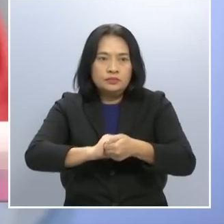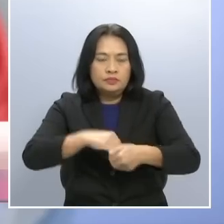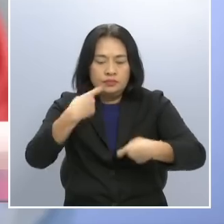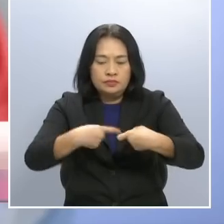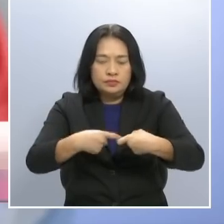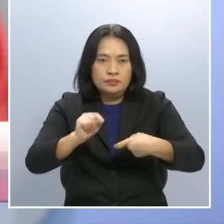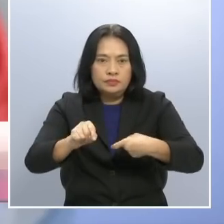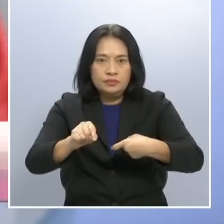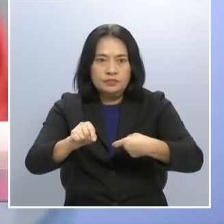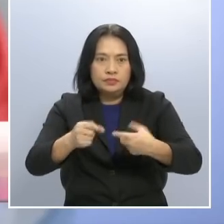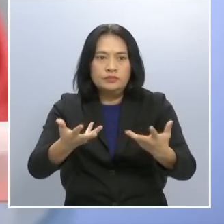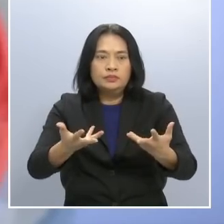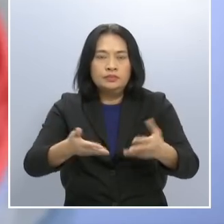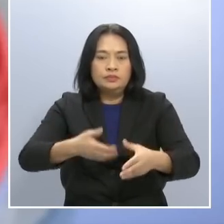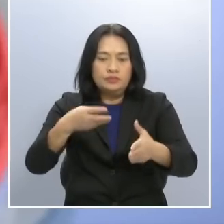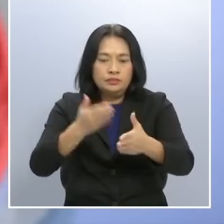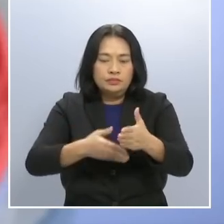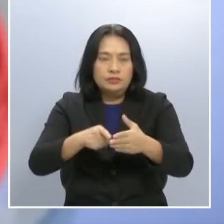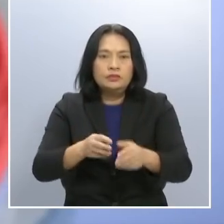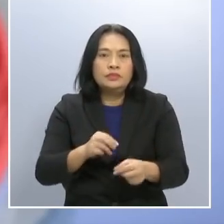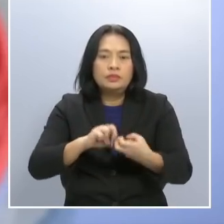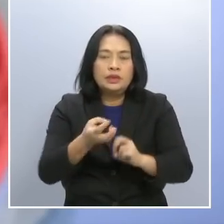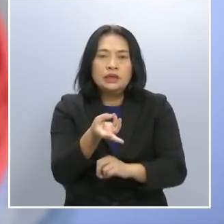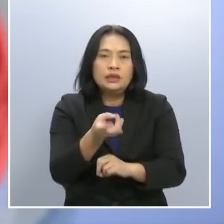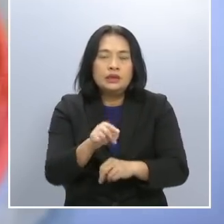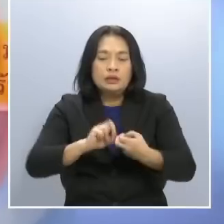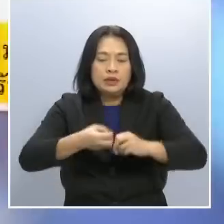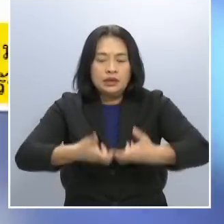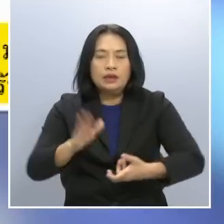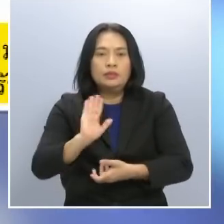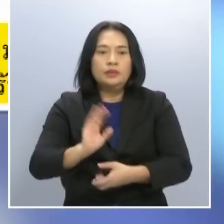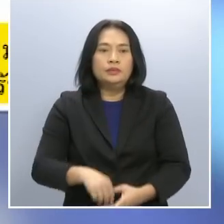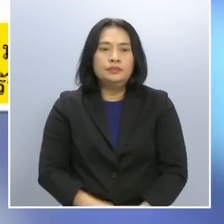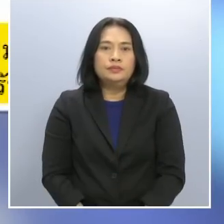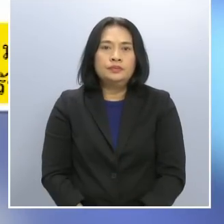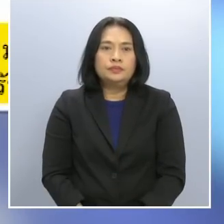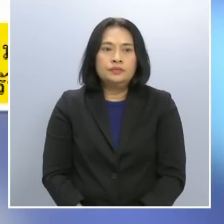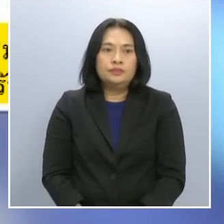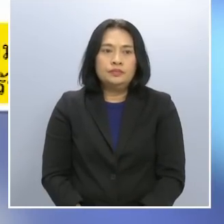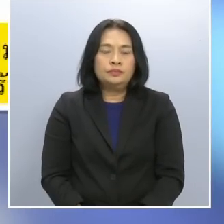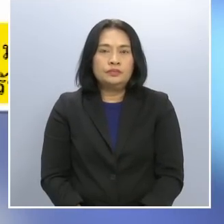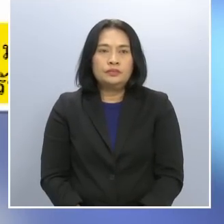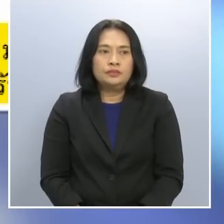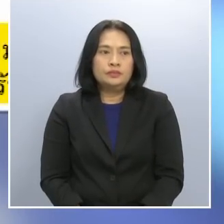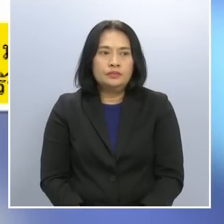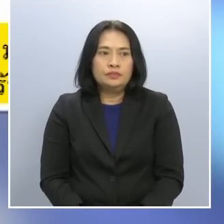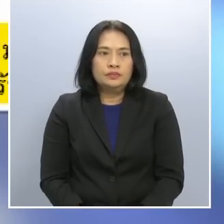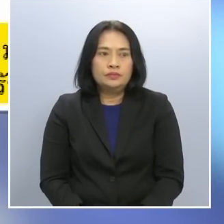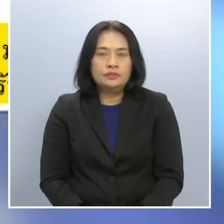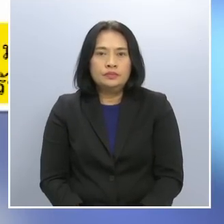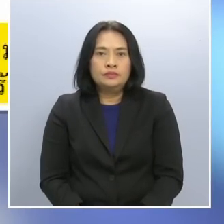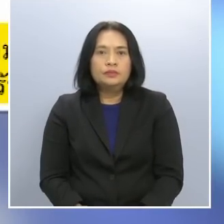ราบรื่นเรื่องเล็กอย่าทำให้เป็นเรื่องใหญ่นะครับ ครับคุณผู้ชมครับคือเรื่องนี้ทางฝั่งของคุณสิทธ